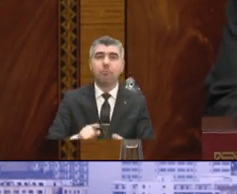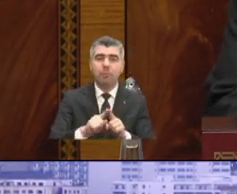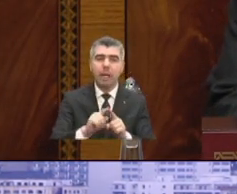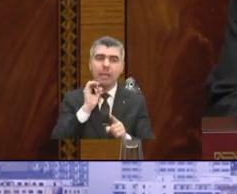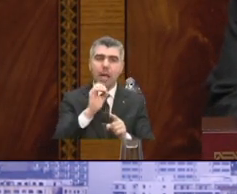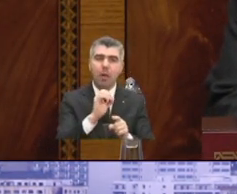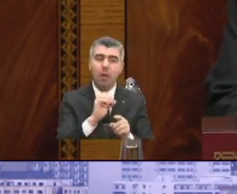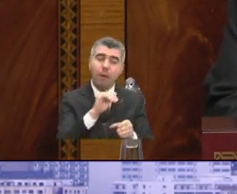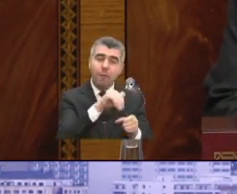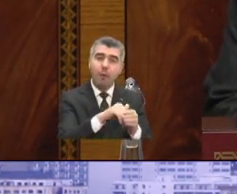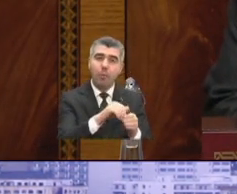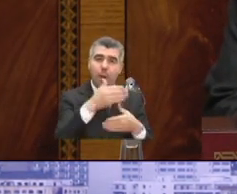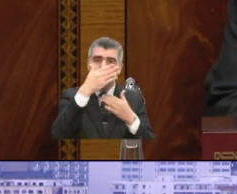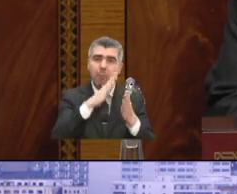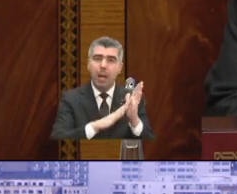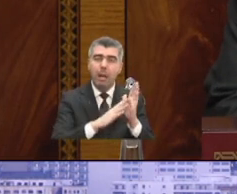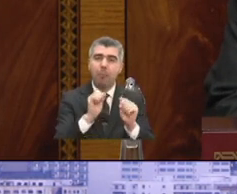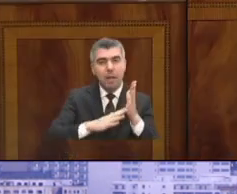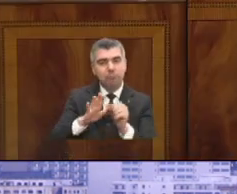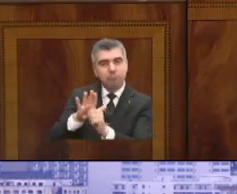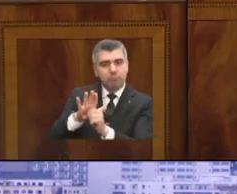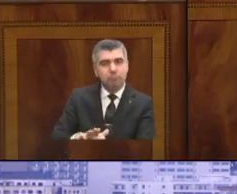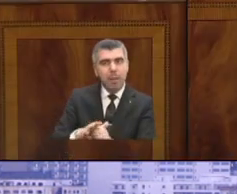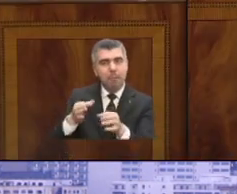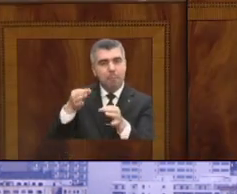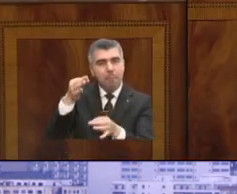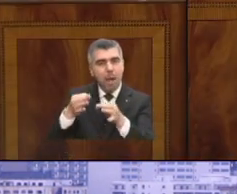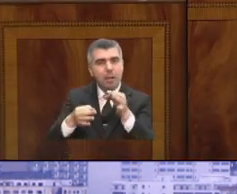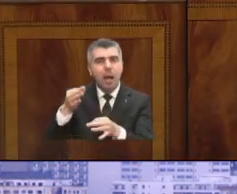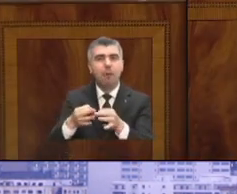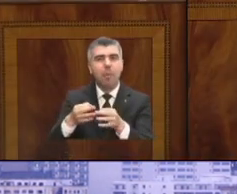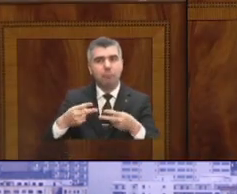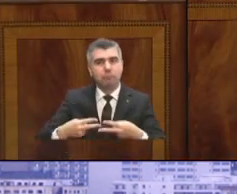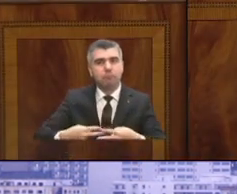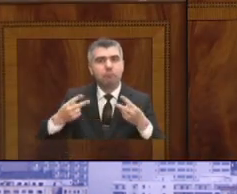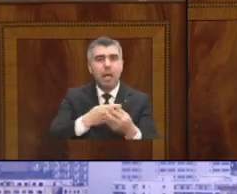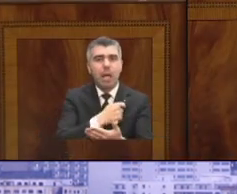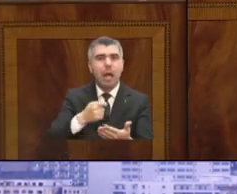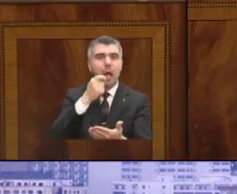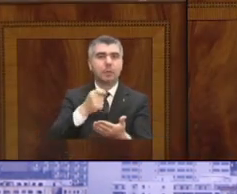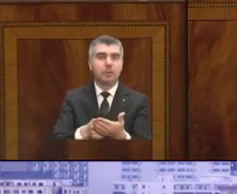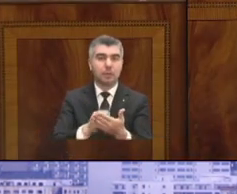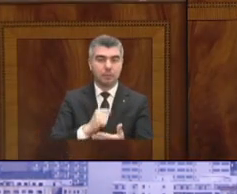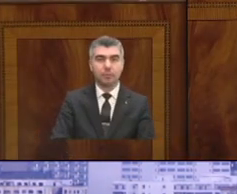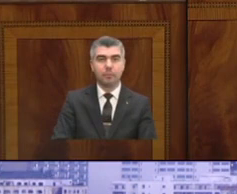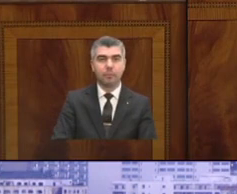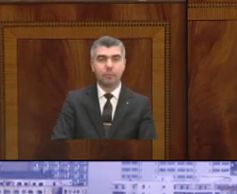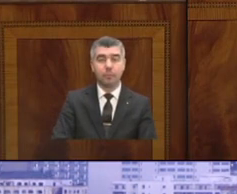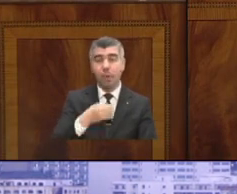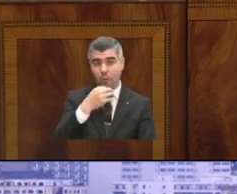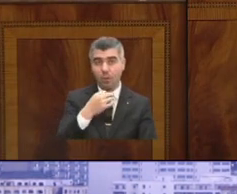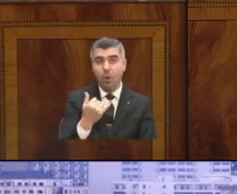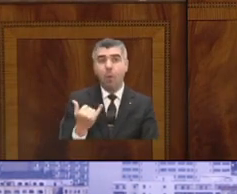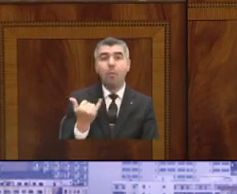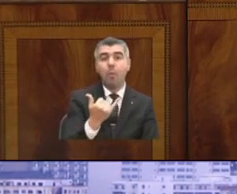الفرق البرلمانيه سواء كانت اسيويه افريقيه او اوروبيه كذلك يمكن النقطه الايجابيه التي يمكن ان نسجلها في